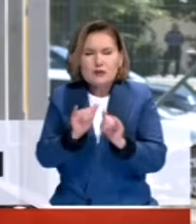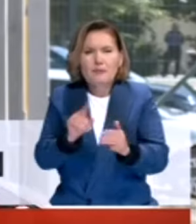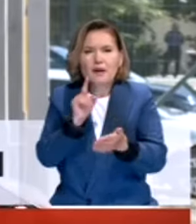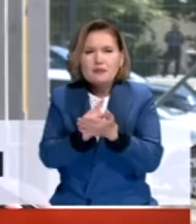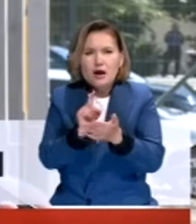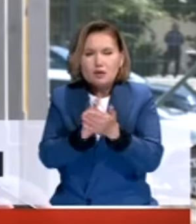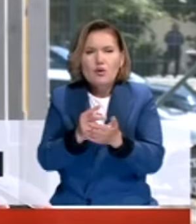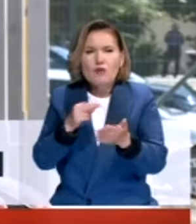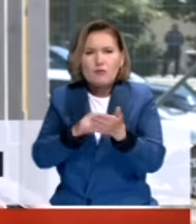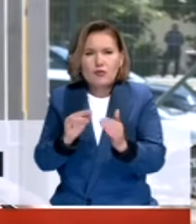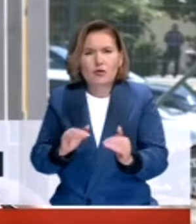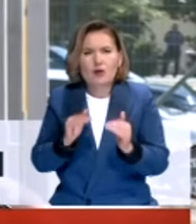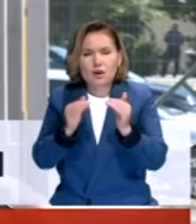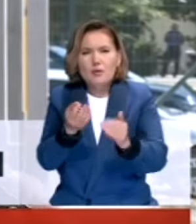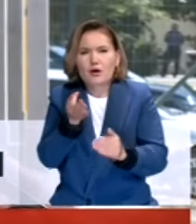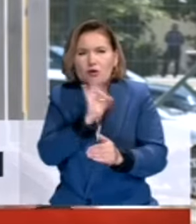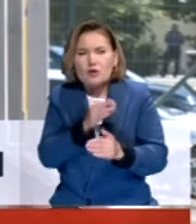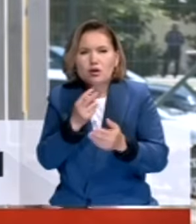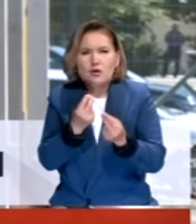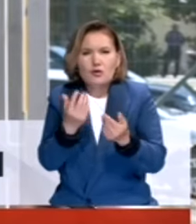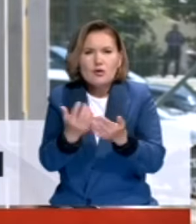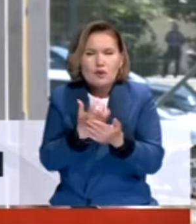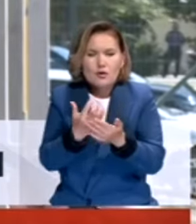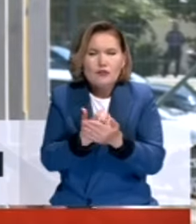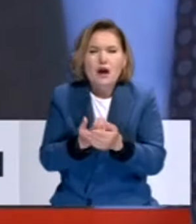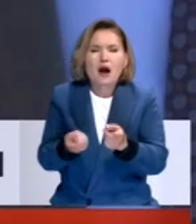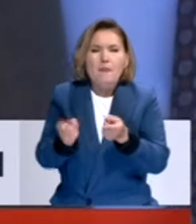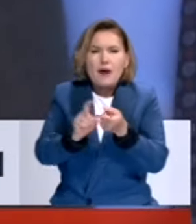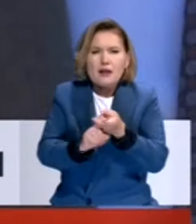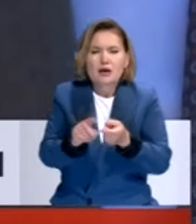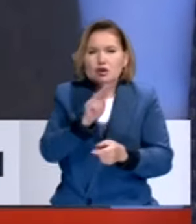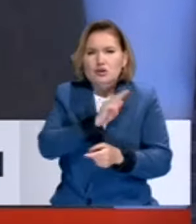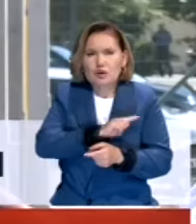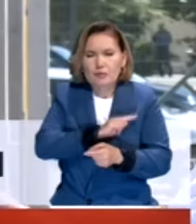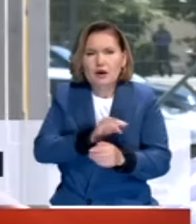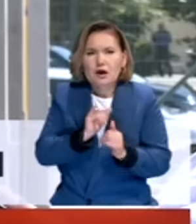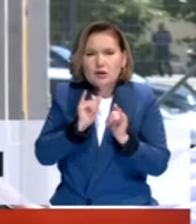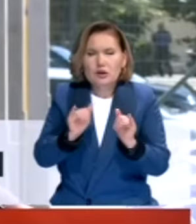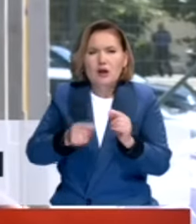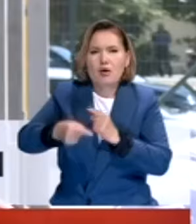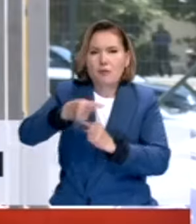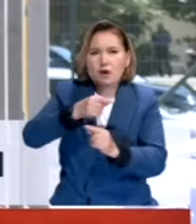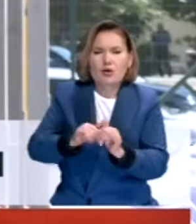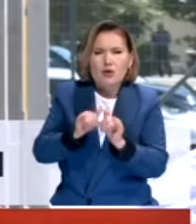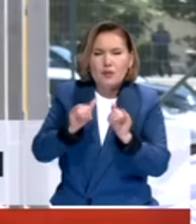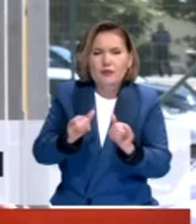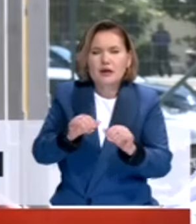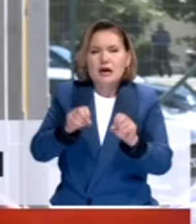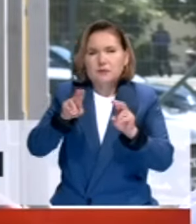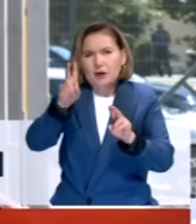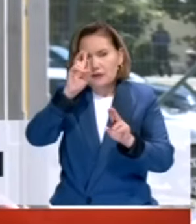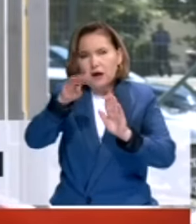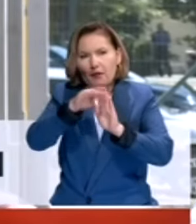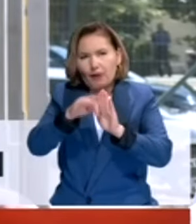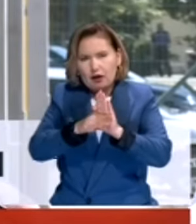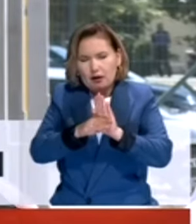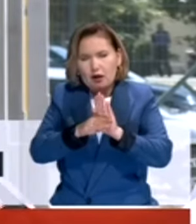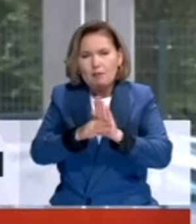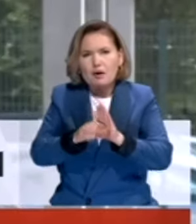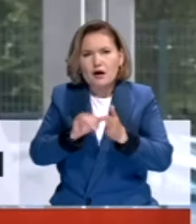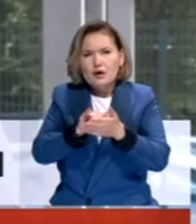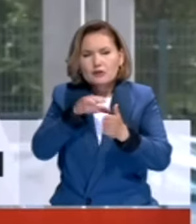да табыстарымыз өседі. Және ең бастысы мына байланысты өнеркәсіп дамиды. Жол картасына сәйкес біз оларға газ құбырын